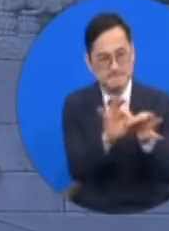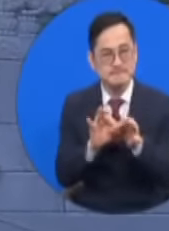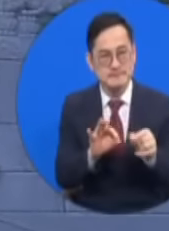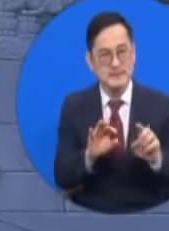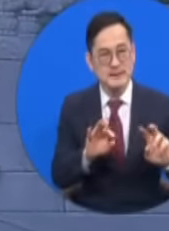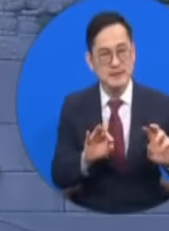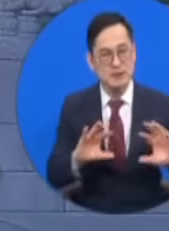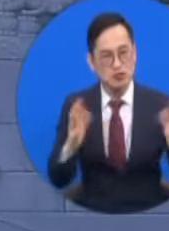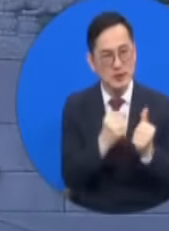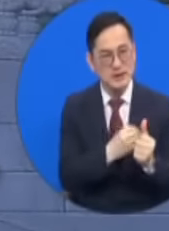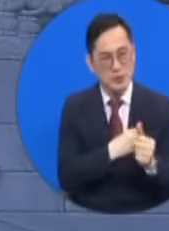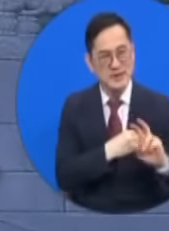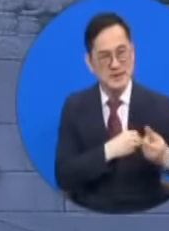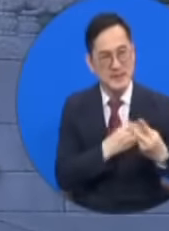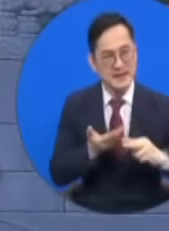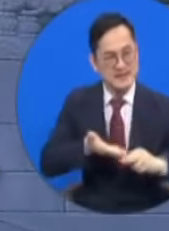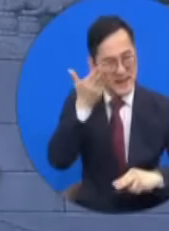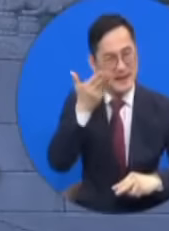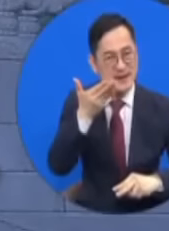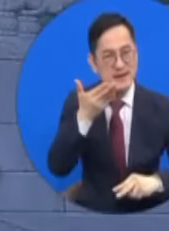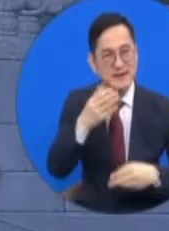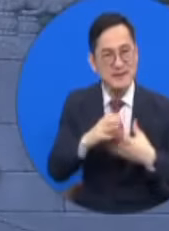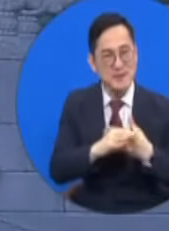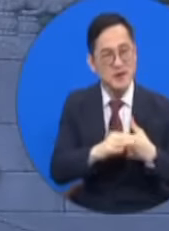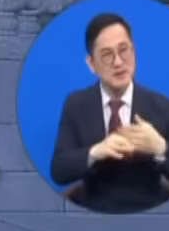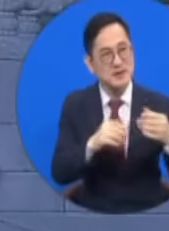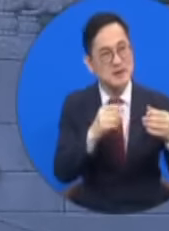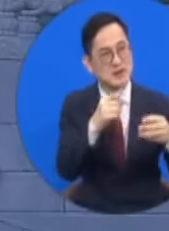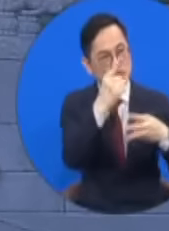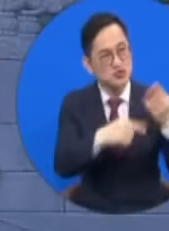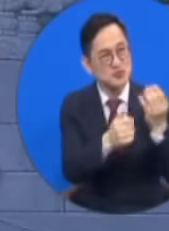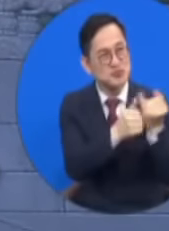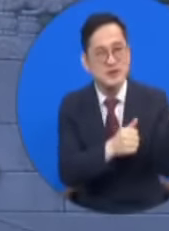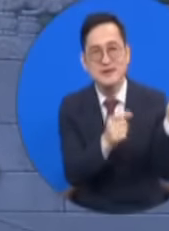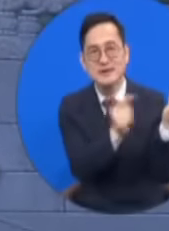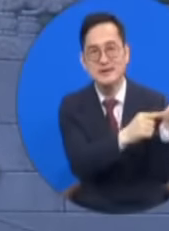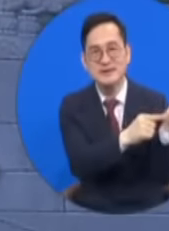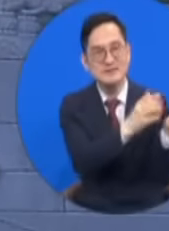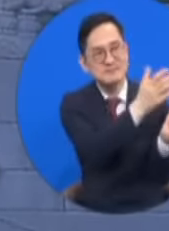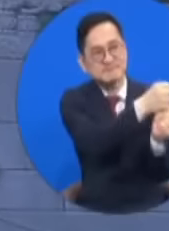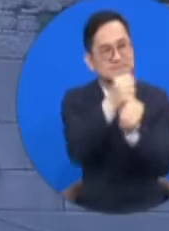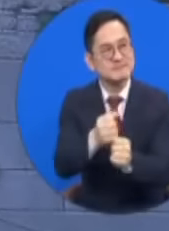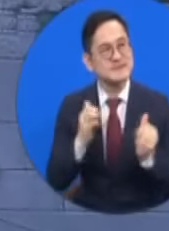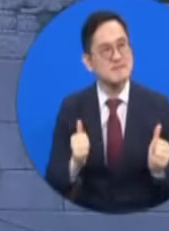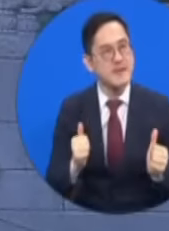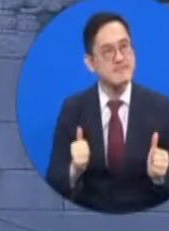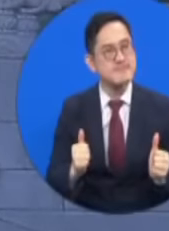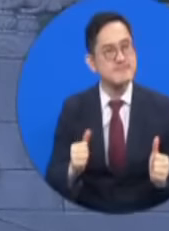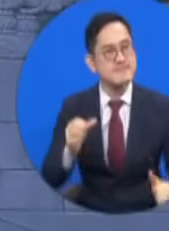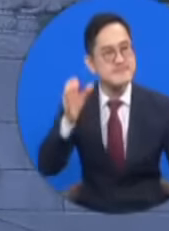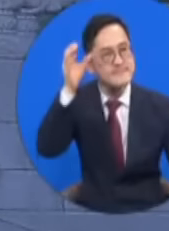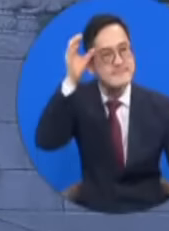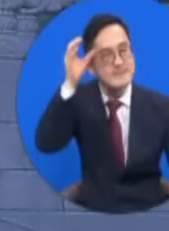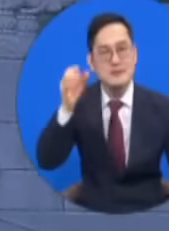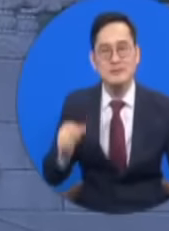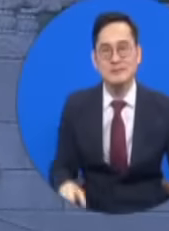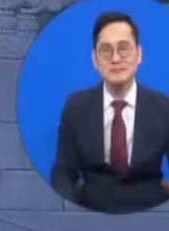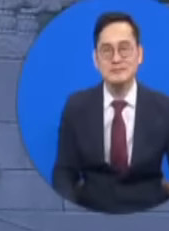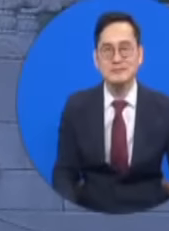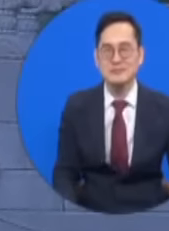김건희 씨라고 표현을 했습니다. 씨의 법정 출두 모습을 볼 수 있다라는 얘기를 했습니다. 이 역시 상당히